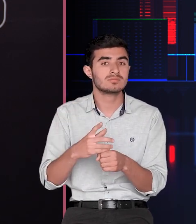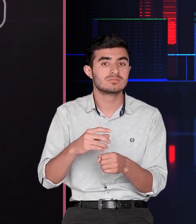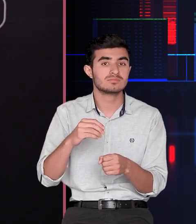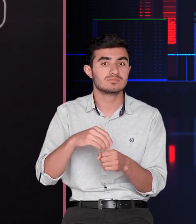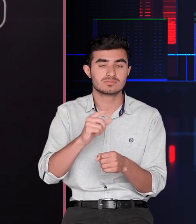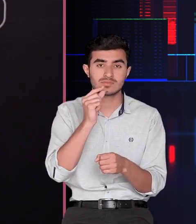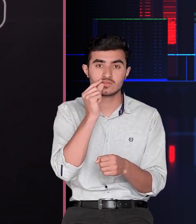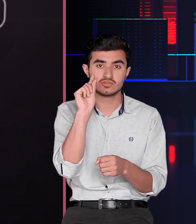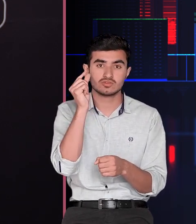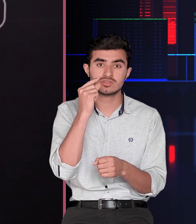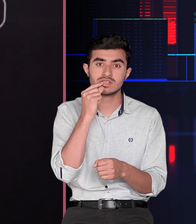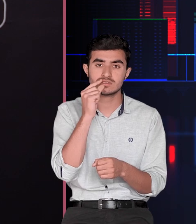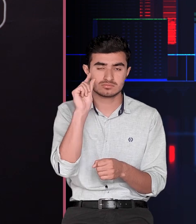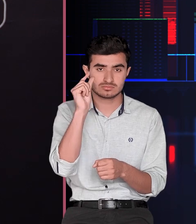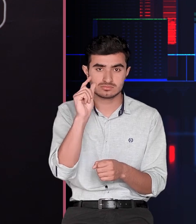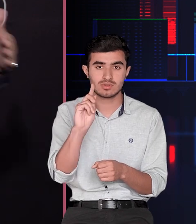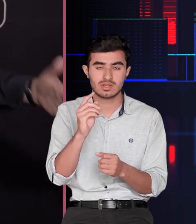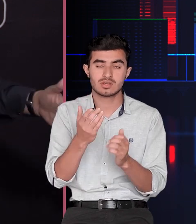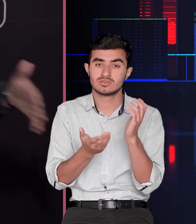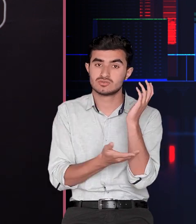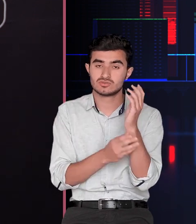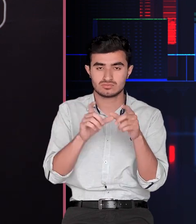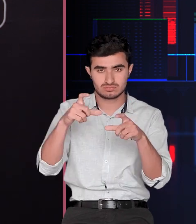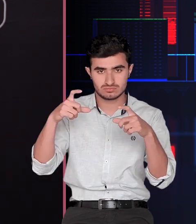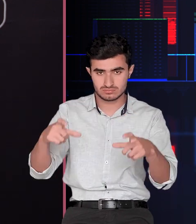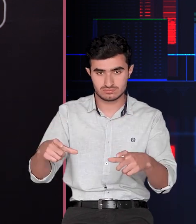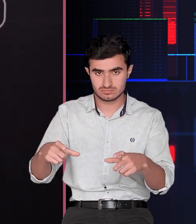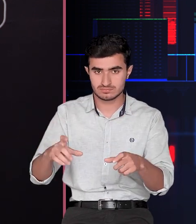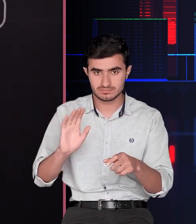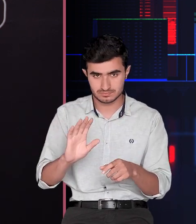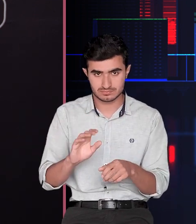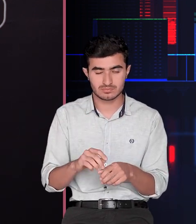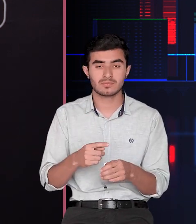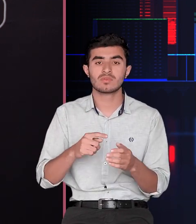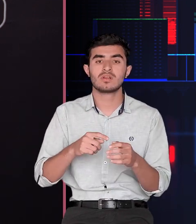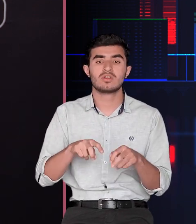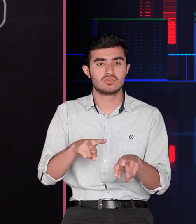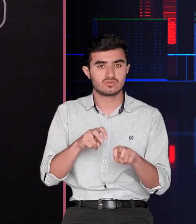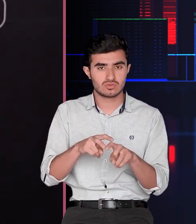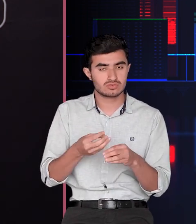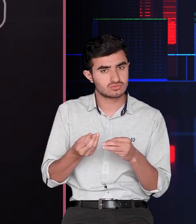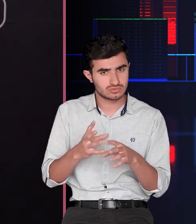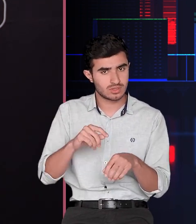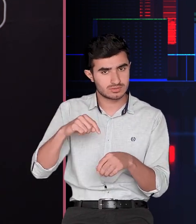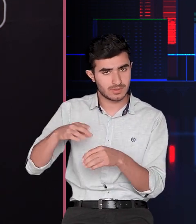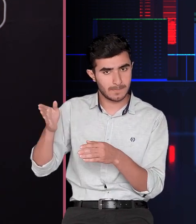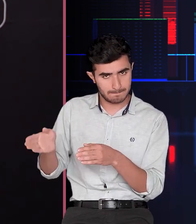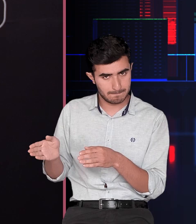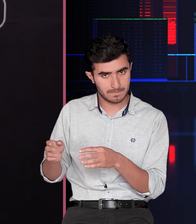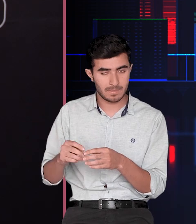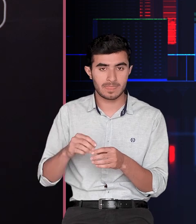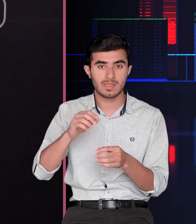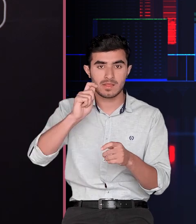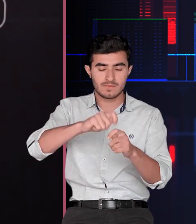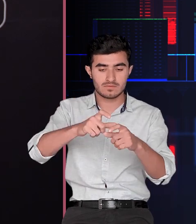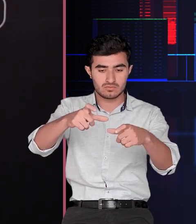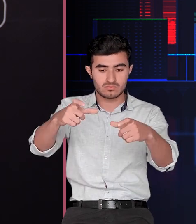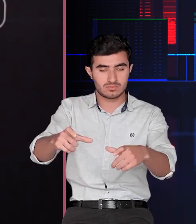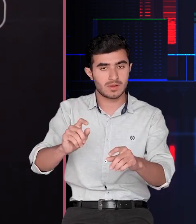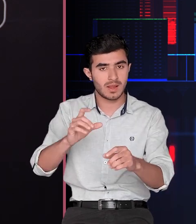पे पेग लगे होते हैं वहाँ पे पेग लगाने के बाद एक उससे ऑलमोस्ट कोई 20 फीट दूर एक लाइन लगा दी जाती